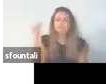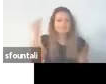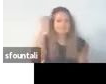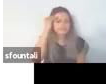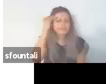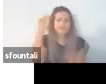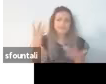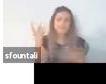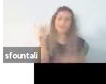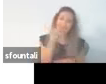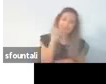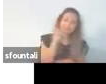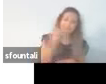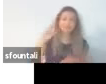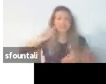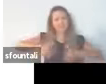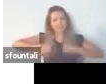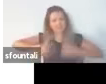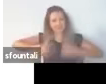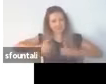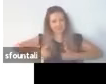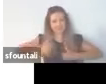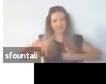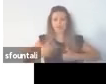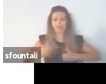όλες οι γυναίκες και τα κορίτσια τα ίδια εμπόδια